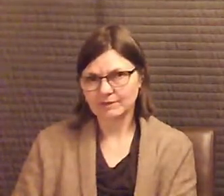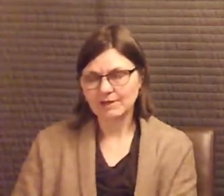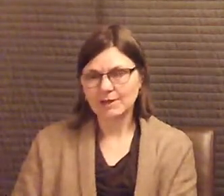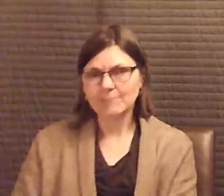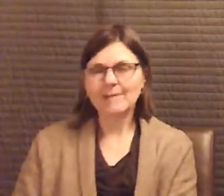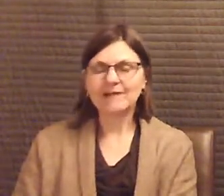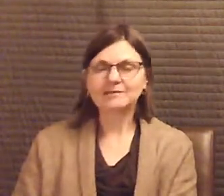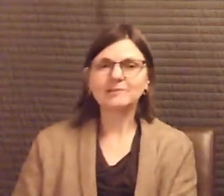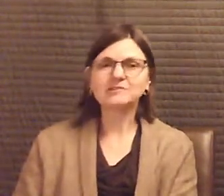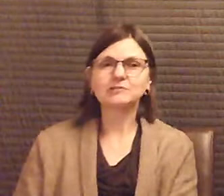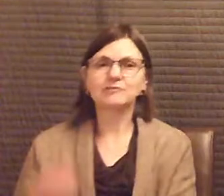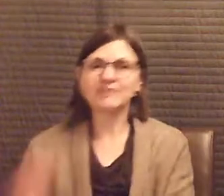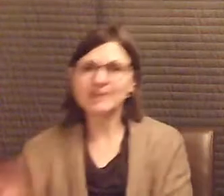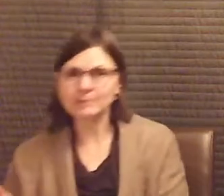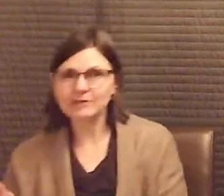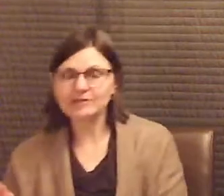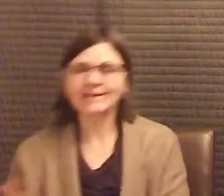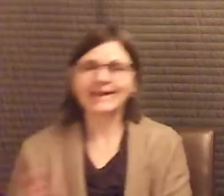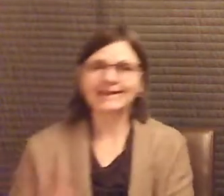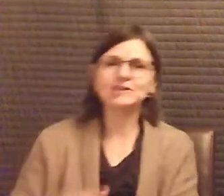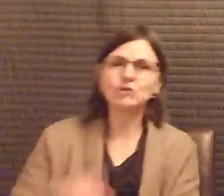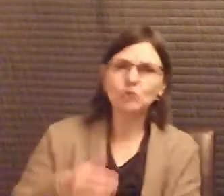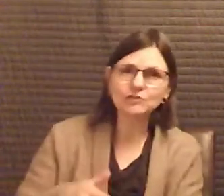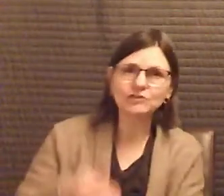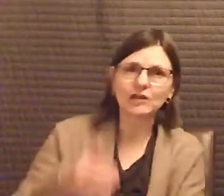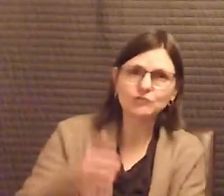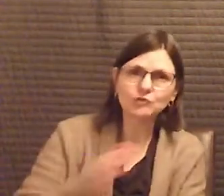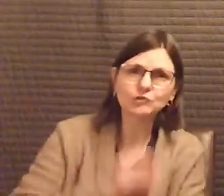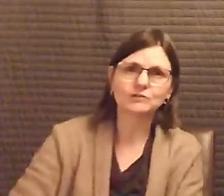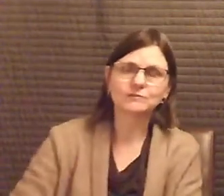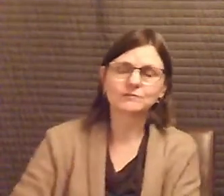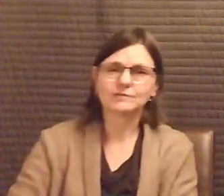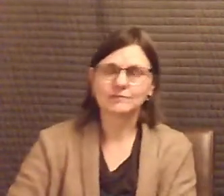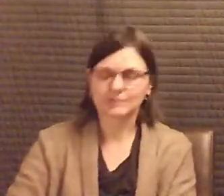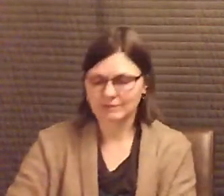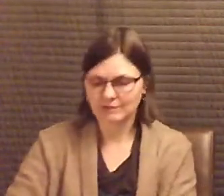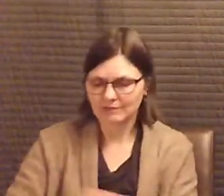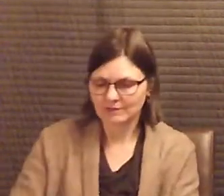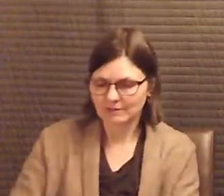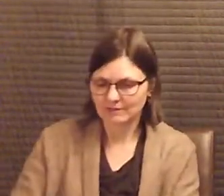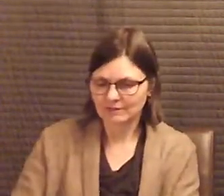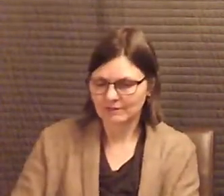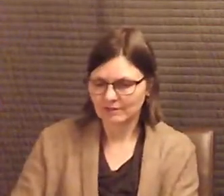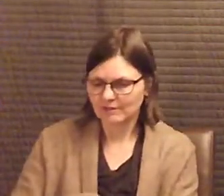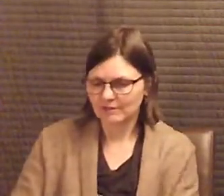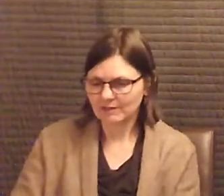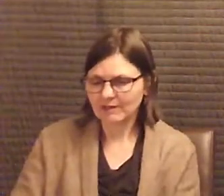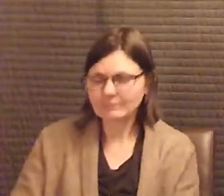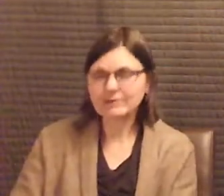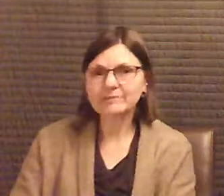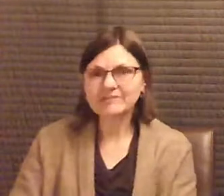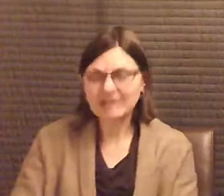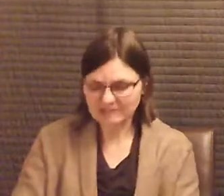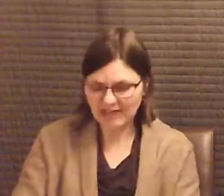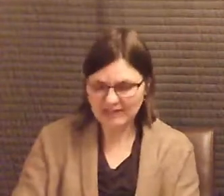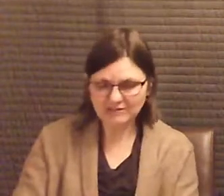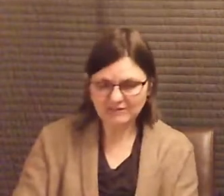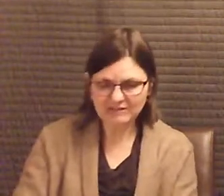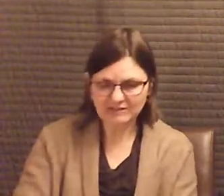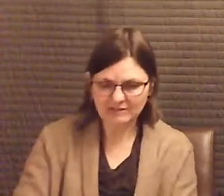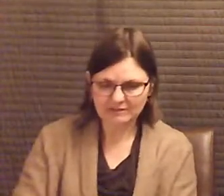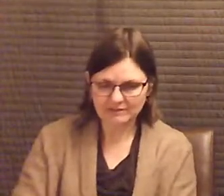en ze maakten mensen verwerpen degenen die god juist u door met nu tomaatje toe en die mango ik me t is